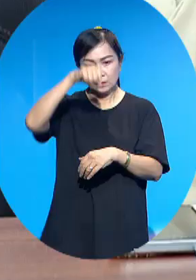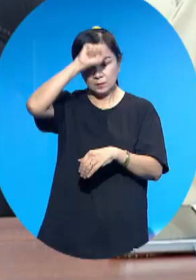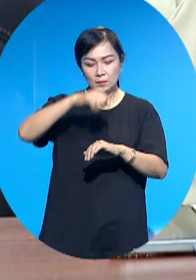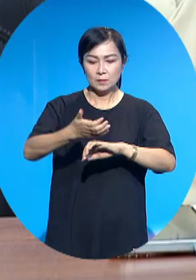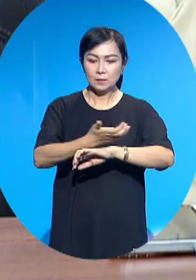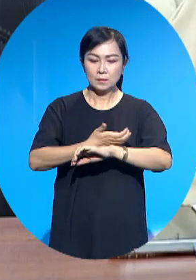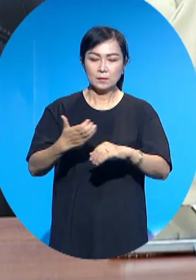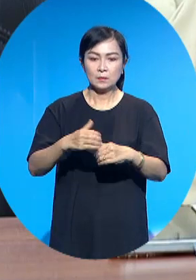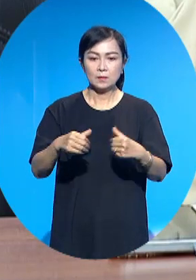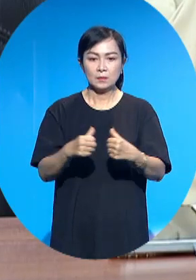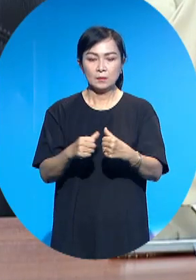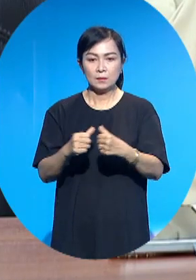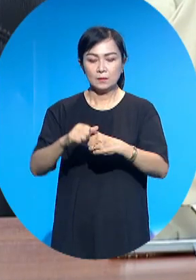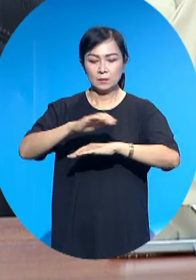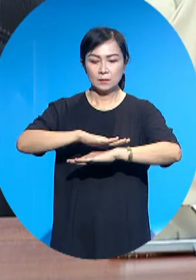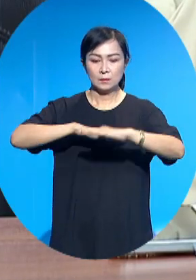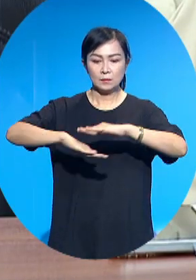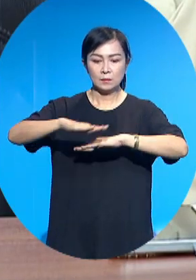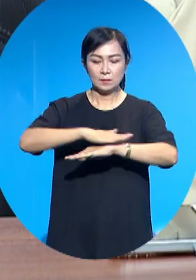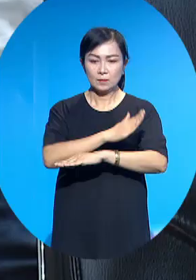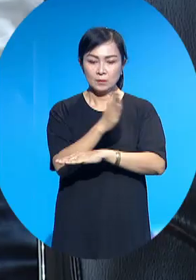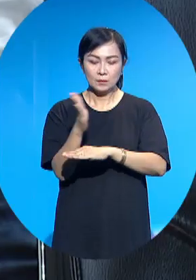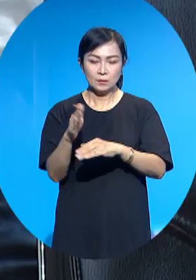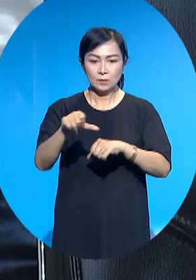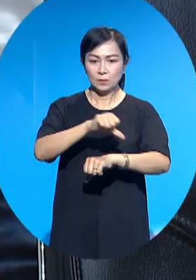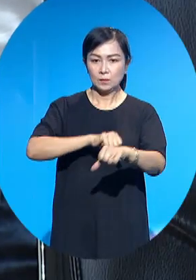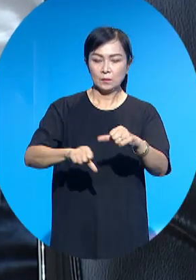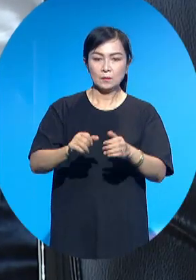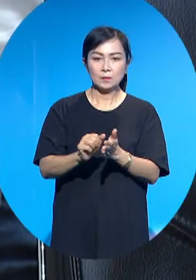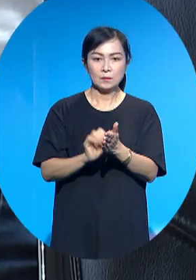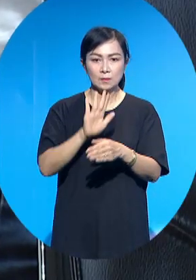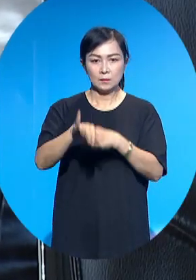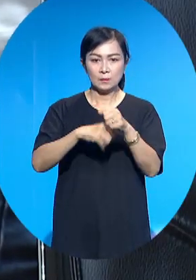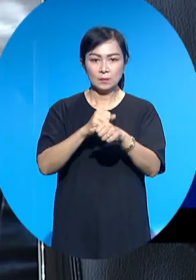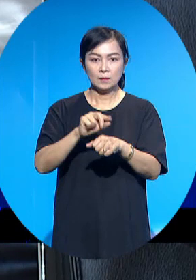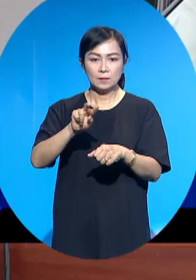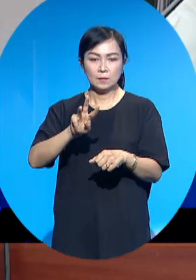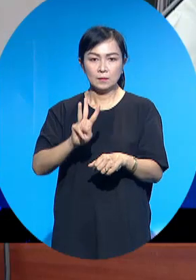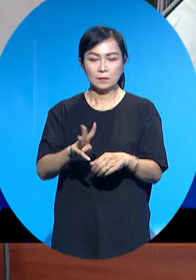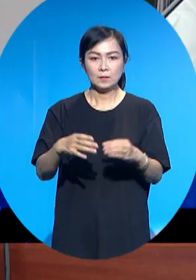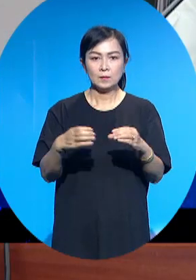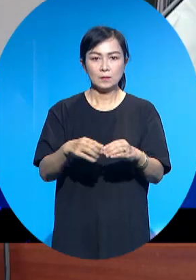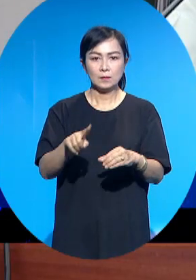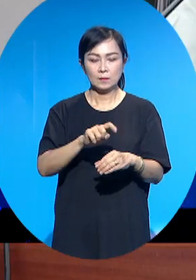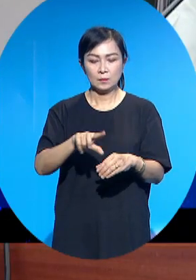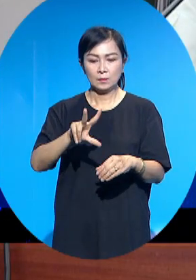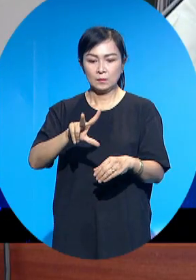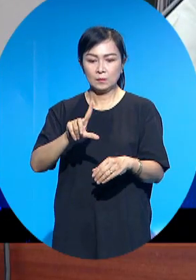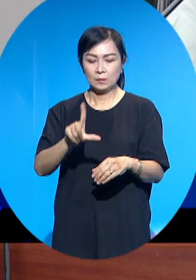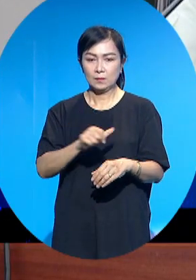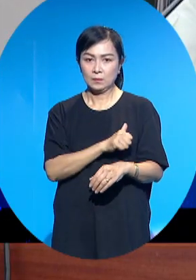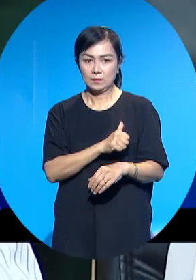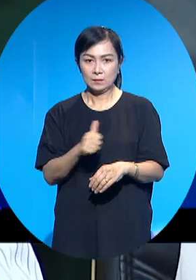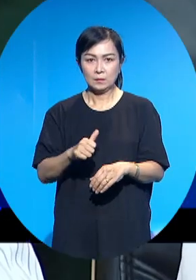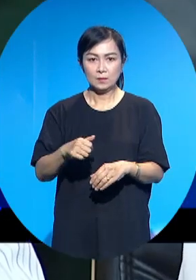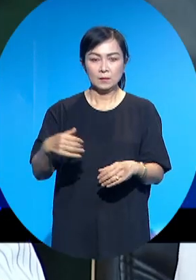nước, đóng góp tích cực vào xây dựng và phát triển hoạt động xuất bản. Tính đến tháng 5 năm 2023, hội có 187 hội viên, số